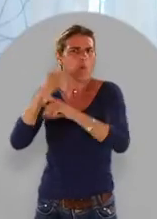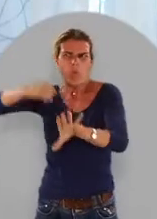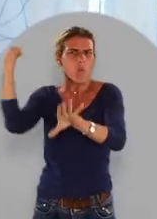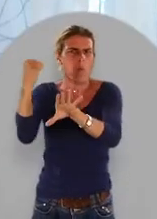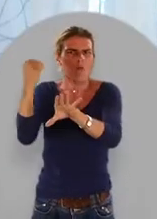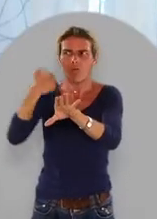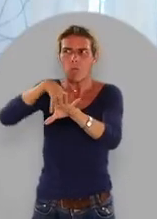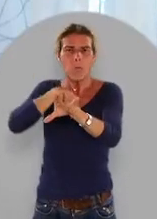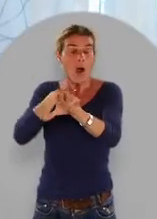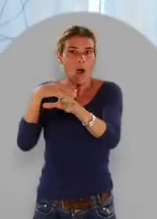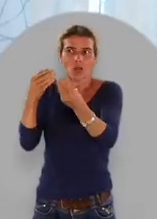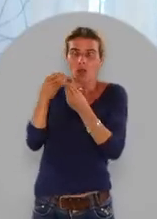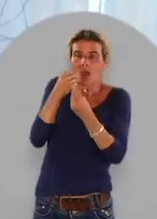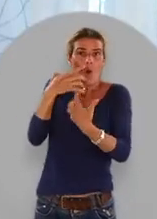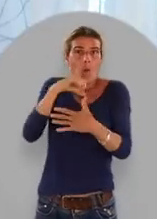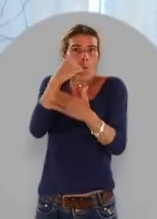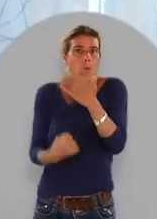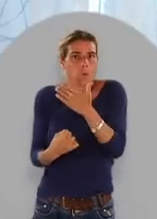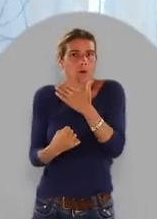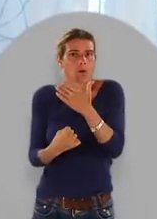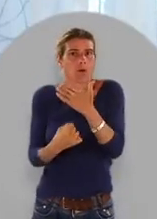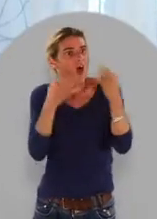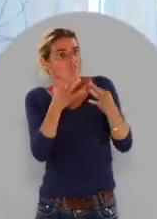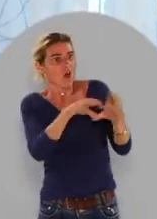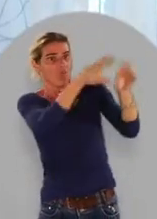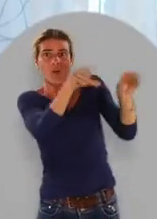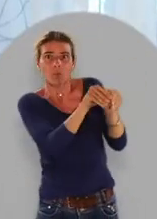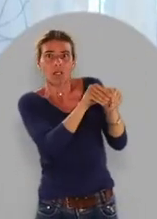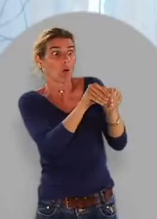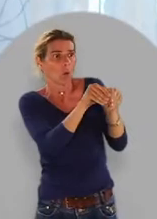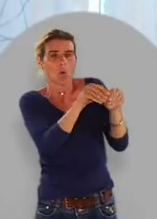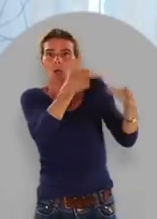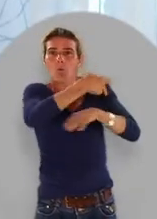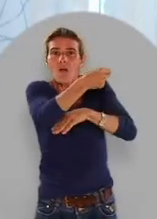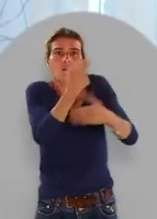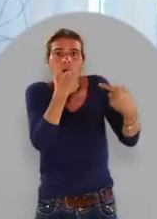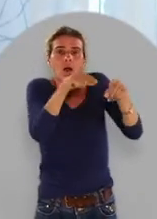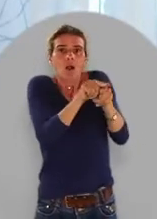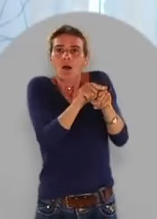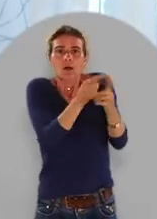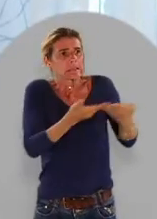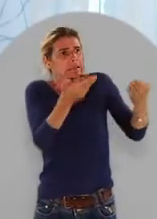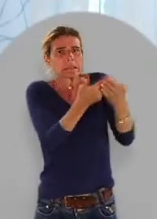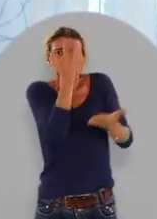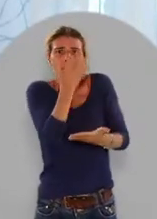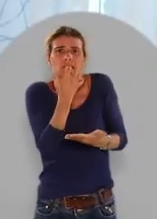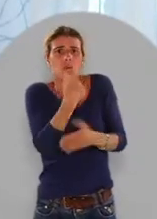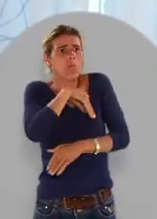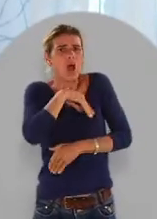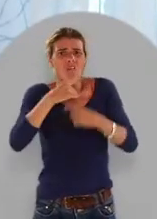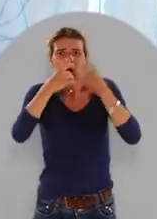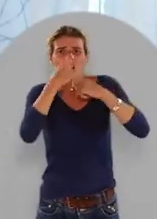ont frappé notre société des drames vécus au sein de famille ou engendré par une m